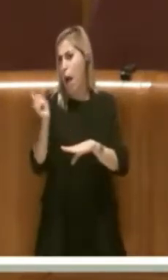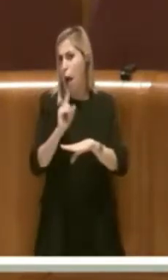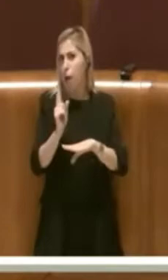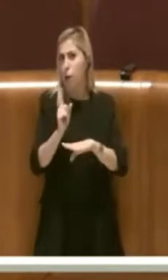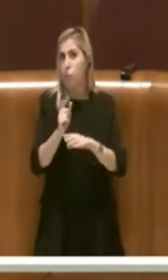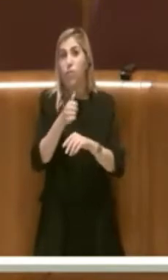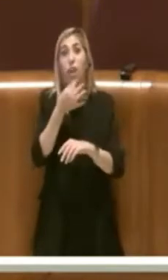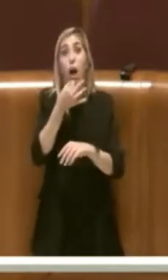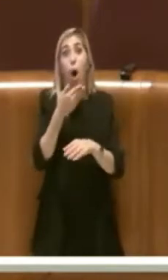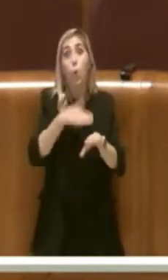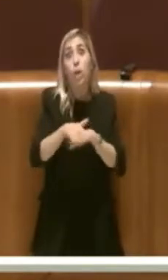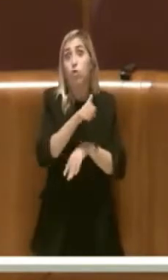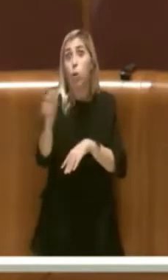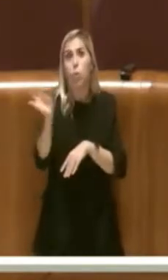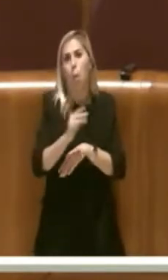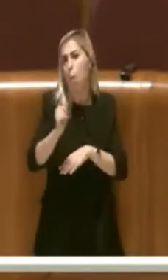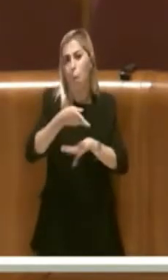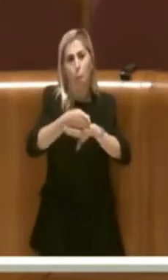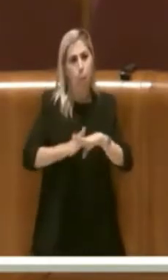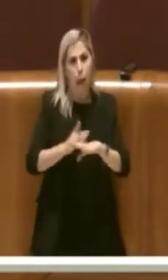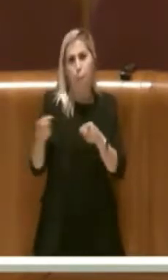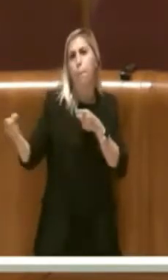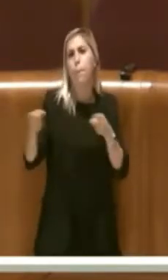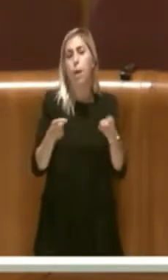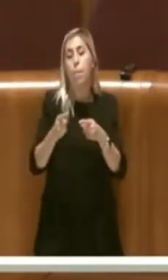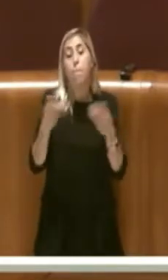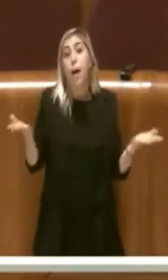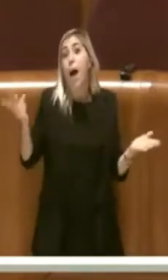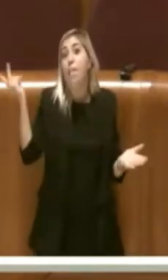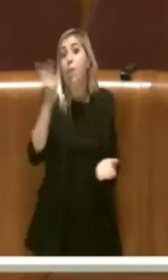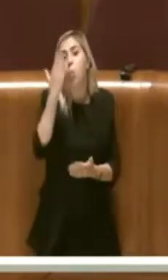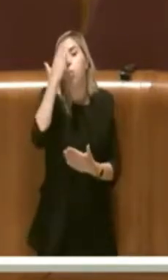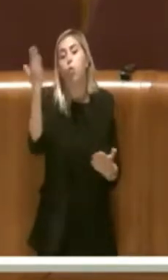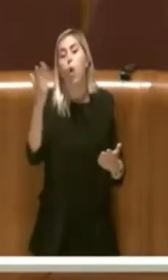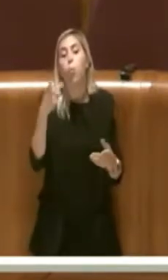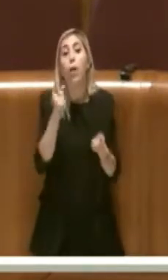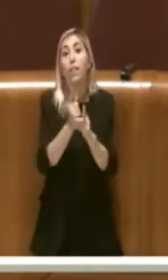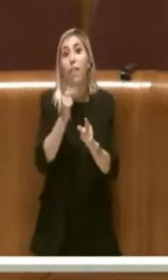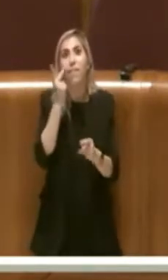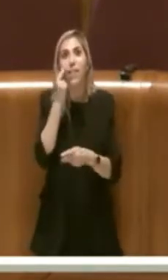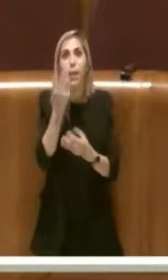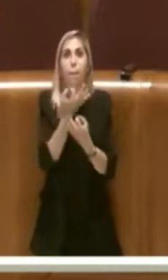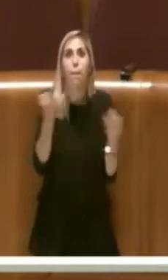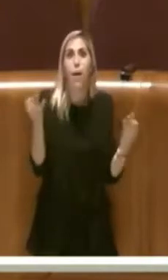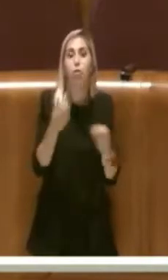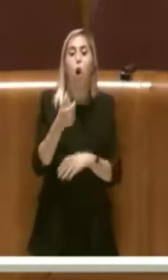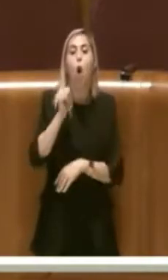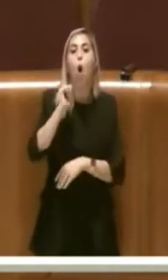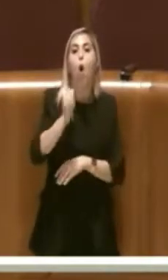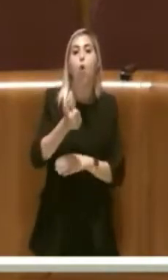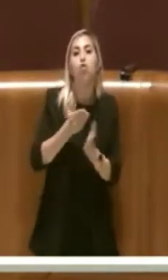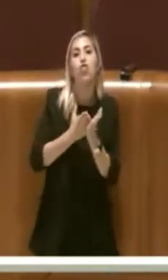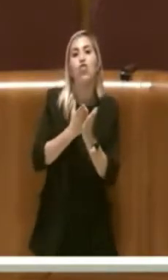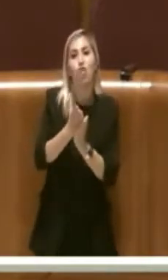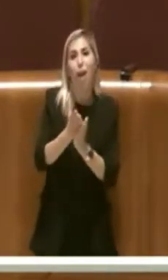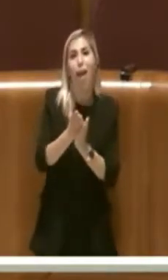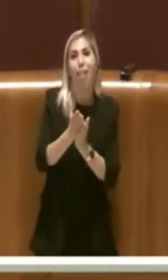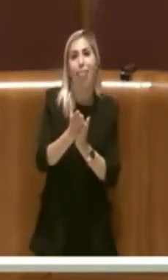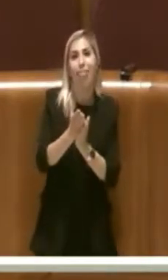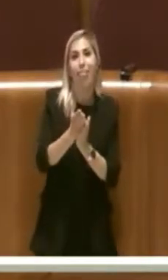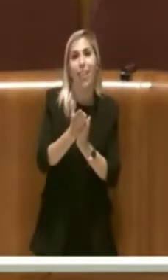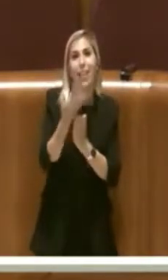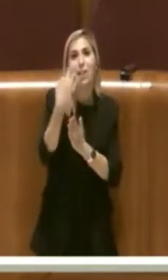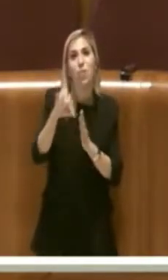che purtroppo però richiedono una revisione. Sono ben 11 anni che